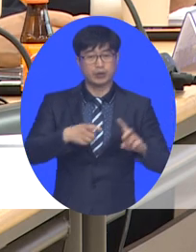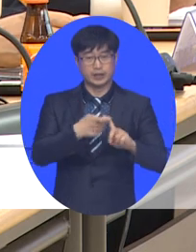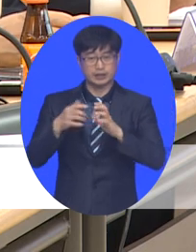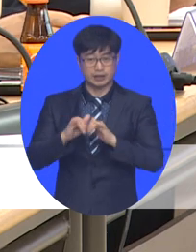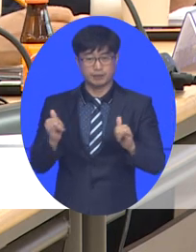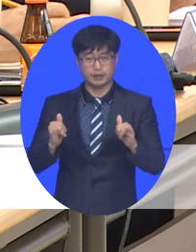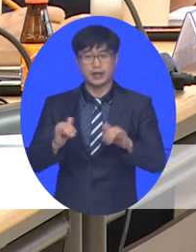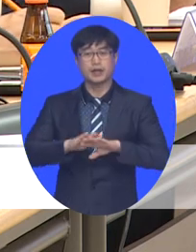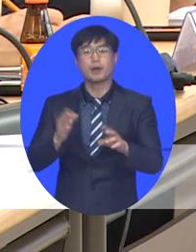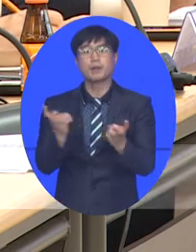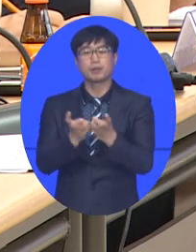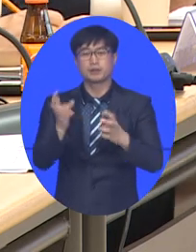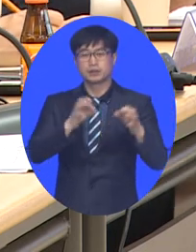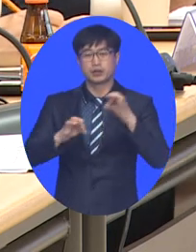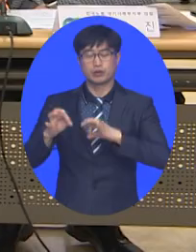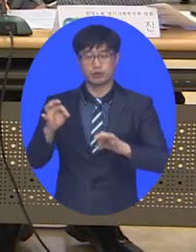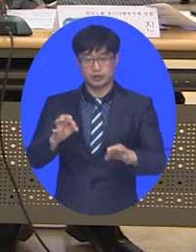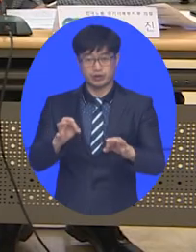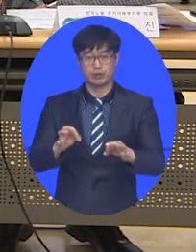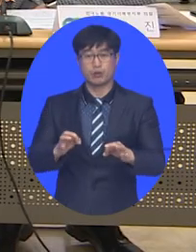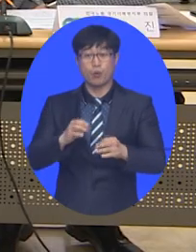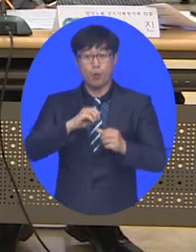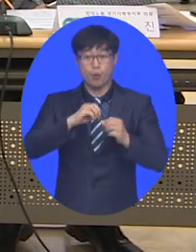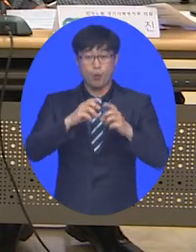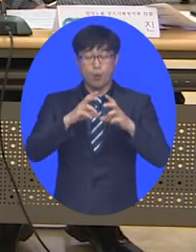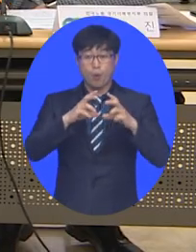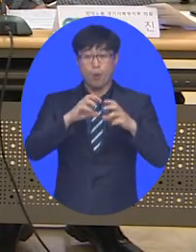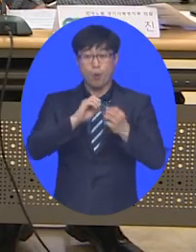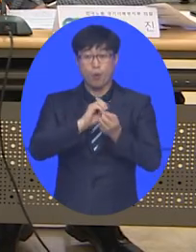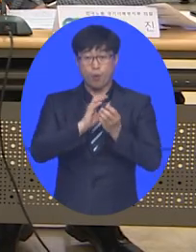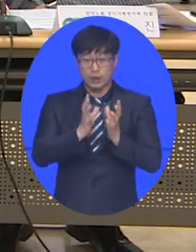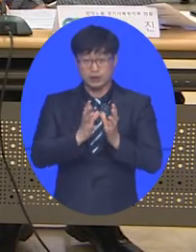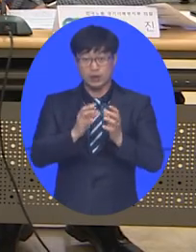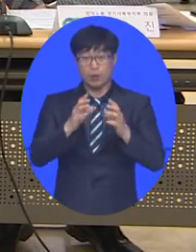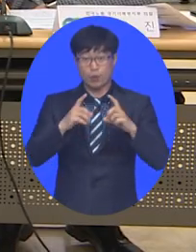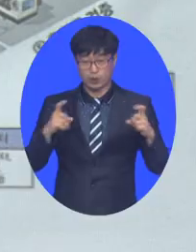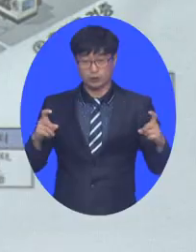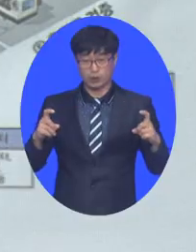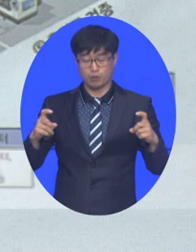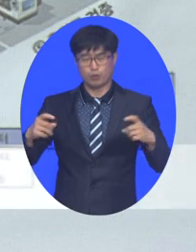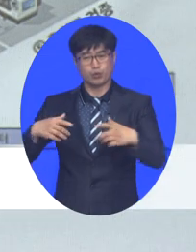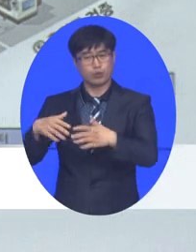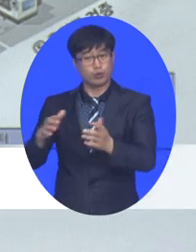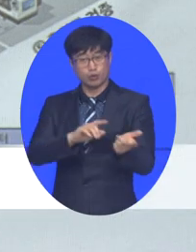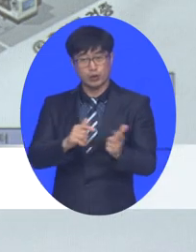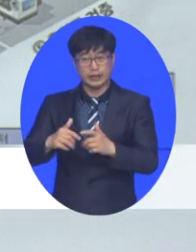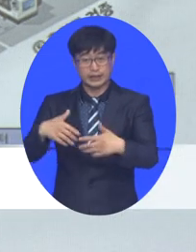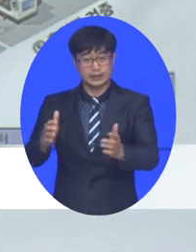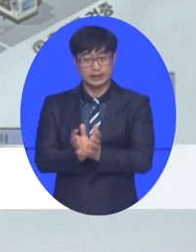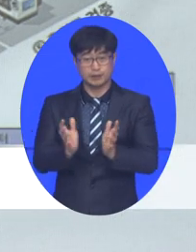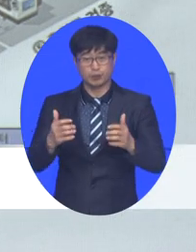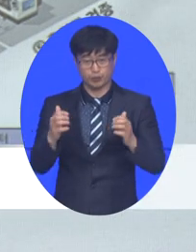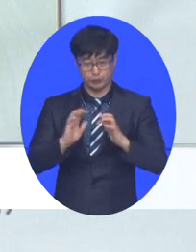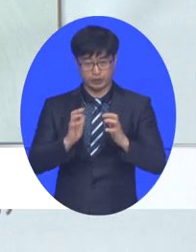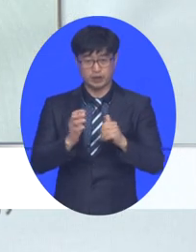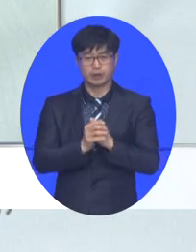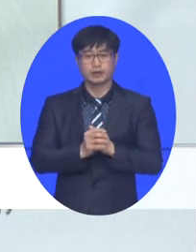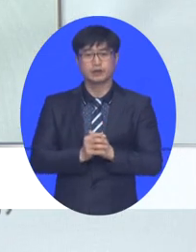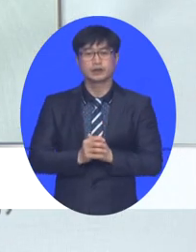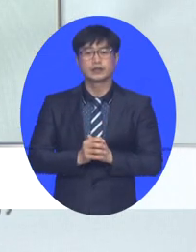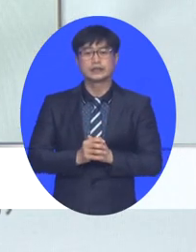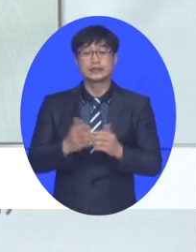방안을 찾기 위해 경기도 노사민정과 화성시, 노동관서 등이 머리를 맞댔습니다. 노동시장 실태조사와 사업